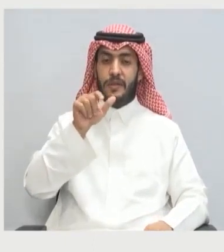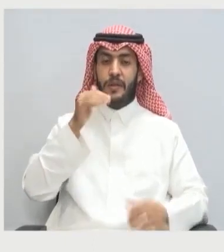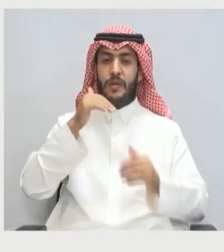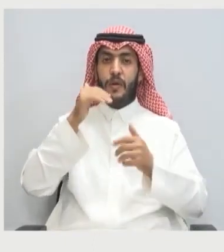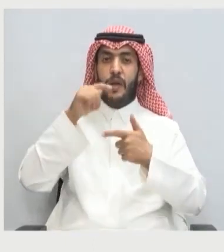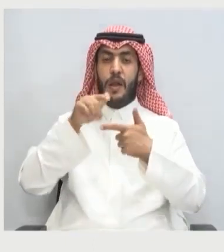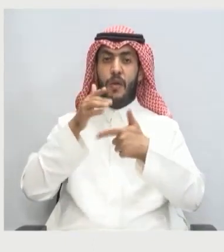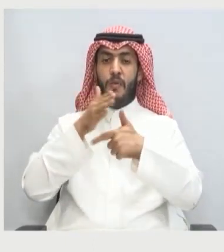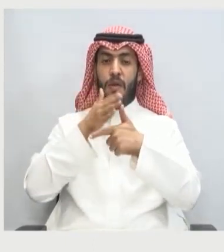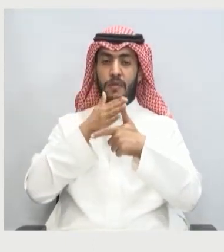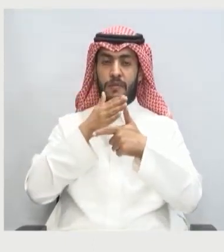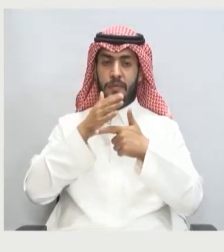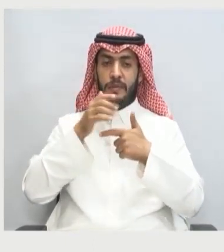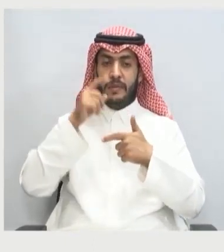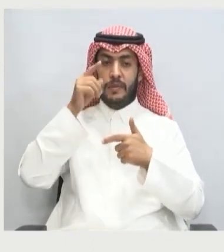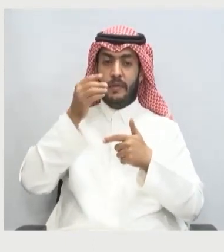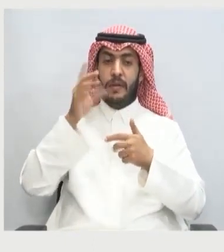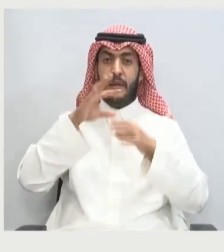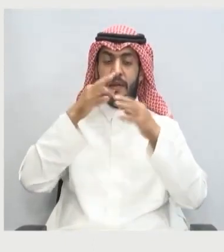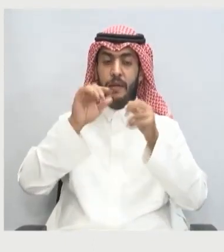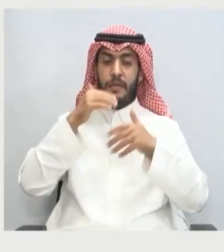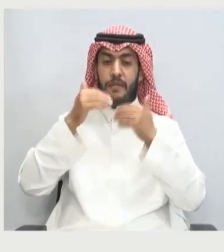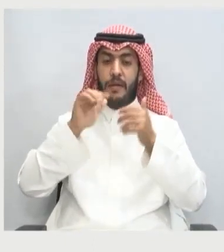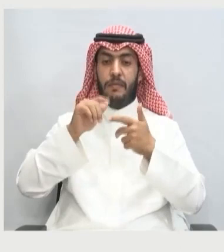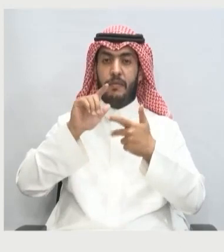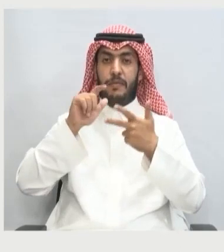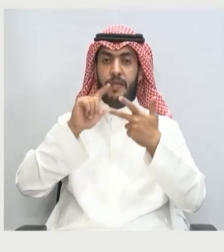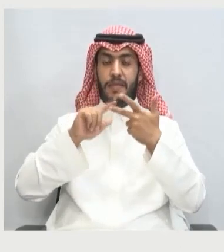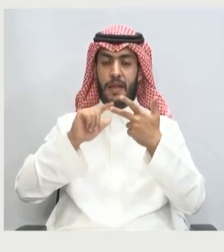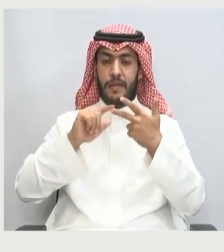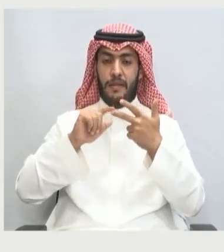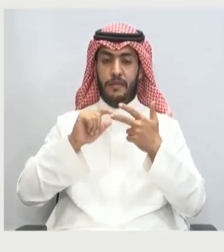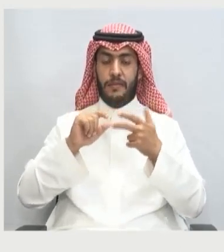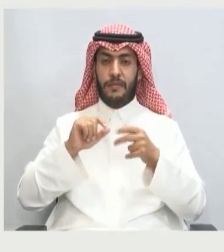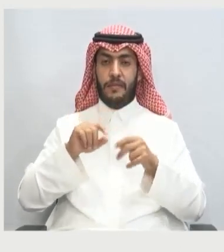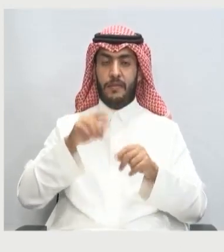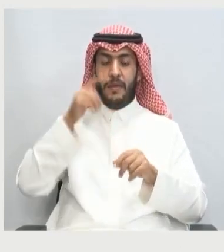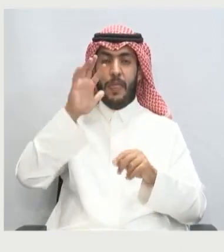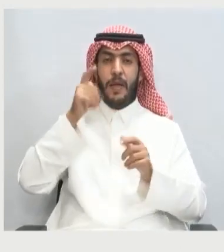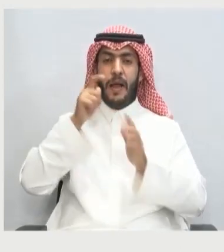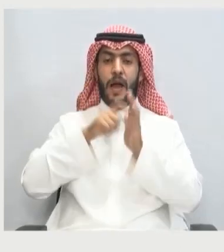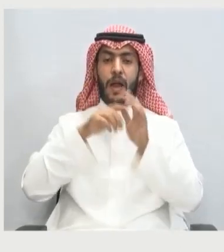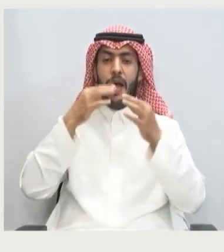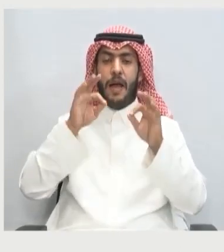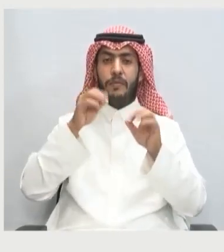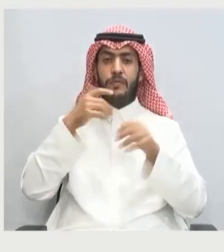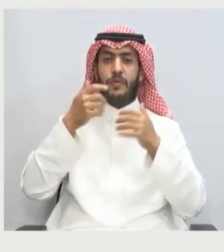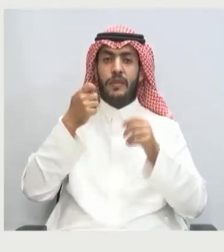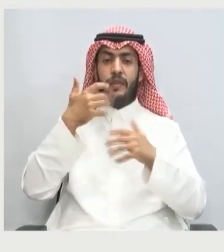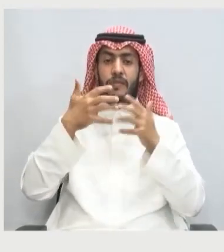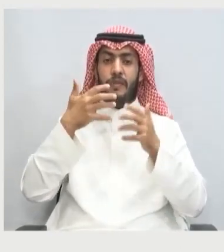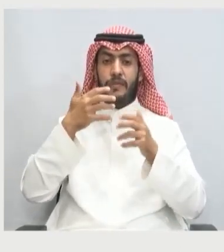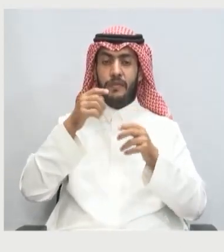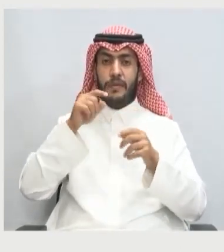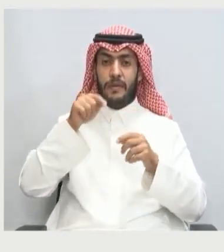الرتبه الاولى والرتبه الكليه للتفاعل هي الرتبه الثالثه ما القانون العام لسرعه التفاعل هل